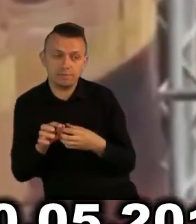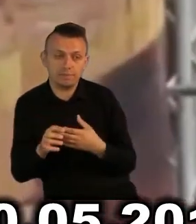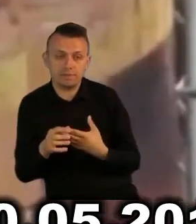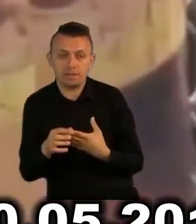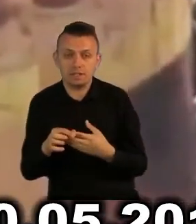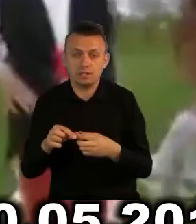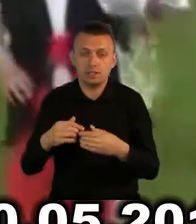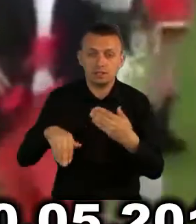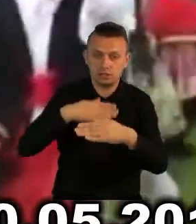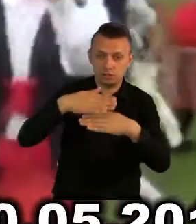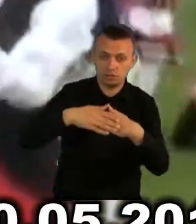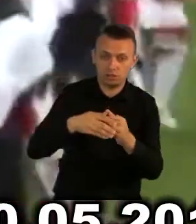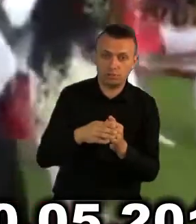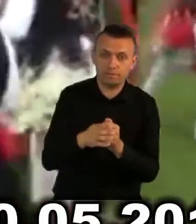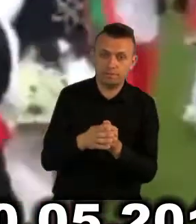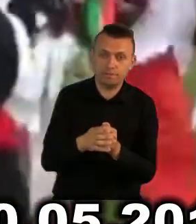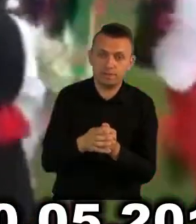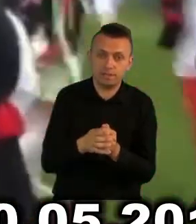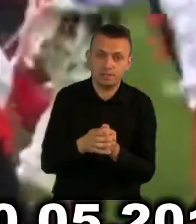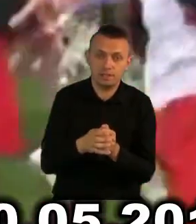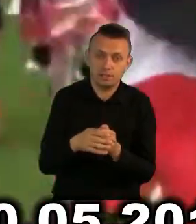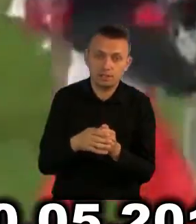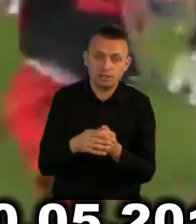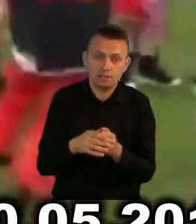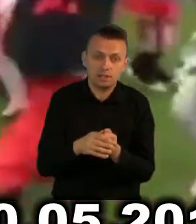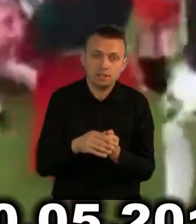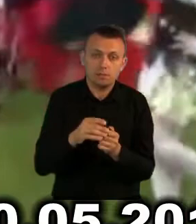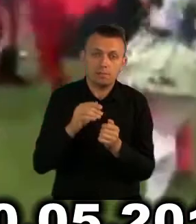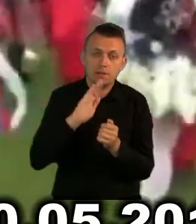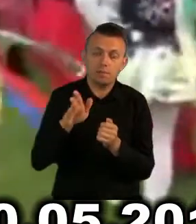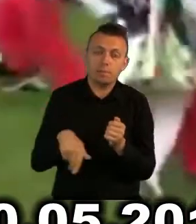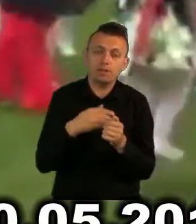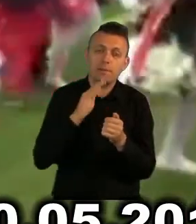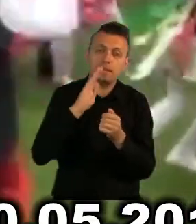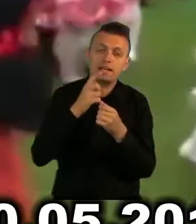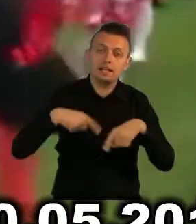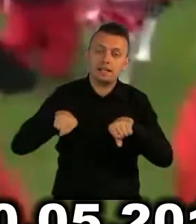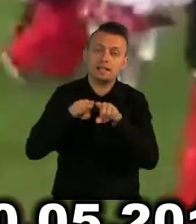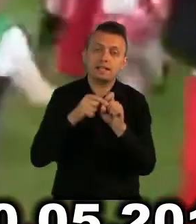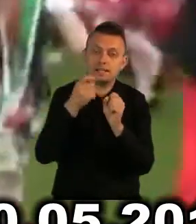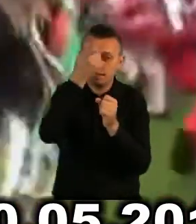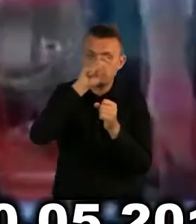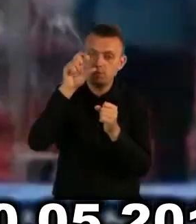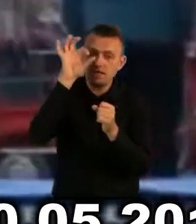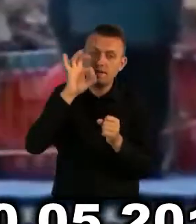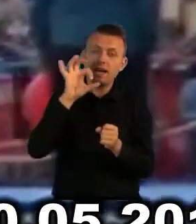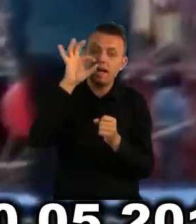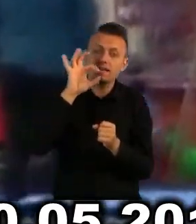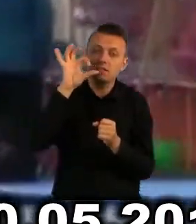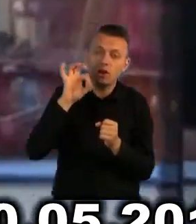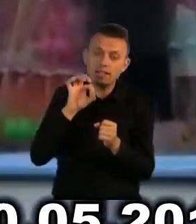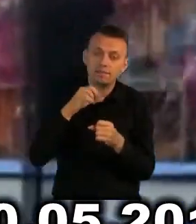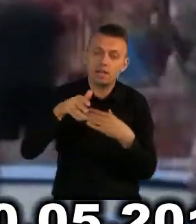odpocząć, więc dobrze jest to zrobić podczas koncertu zespołu SOS, który to coveruje piosenki szwedzkiego zespołu ABBA. Oprócz